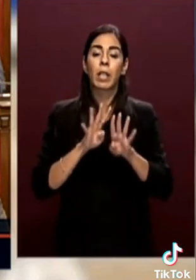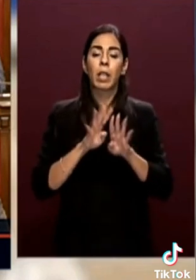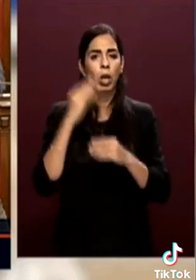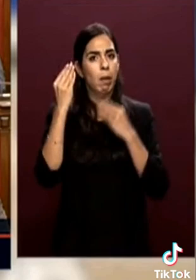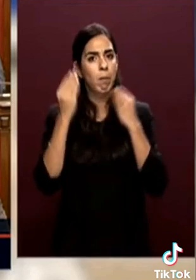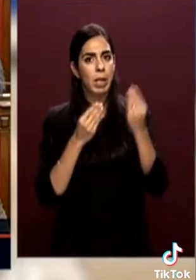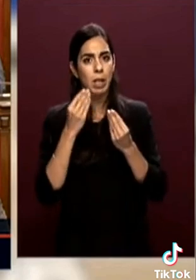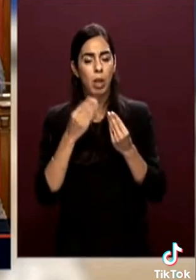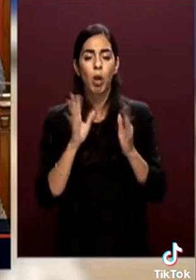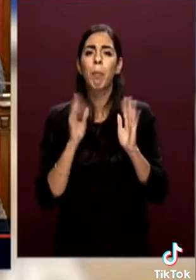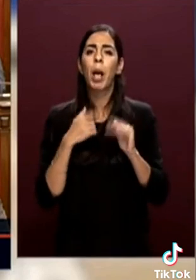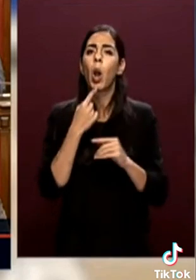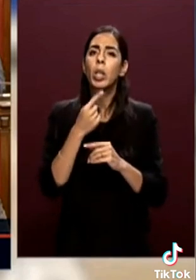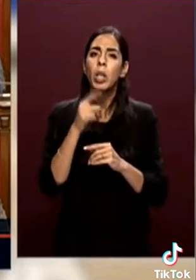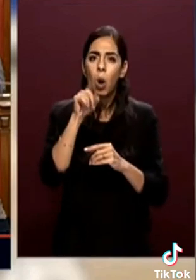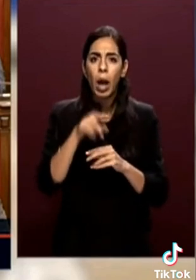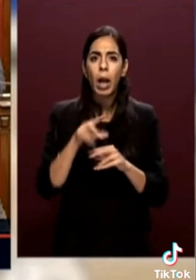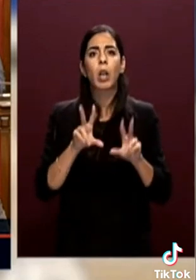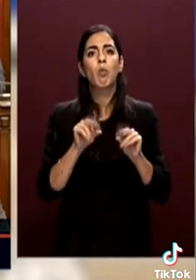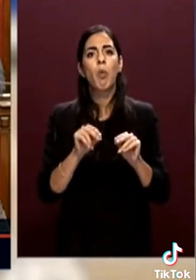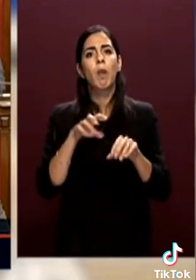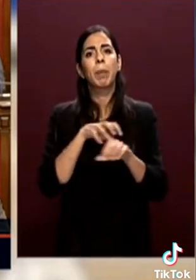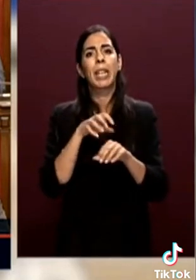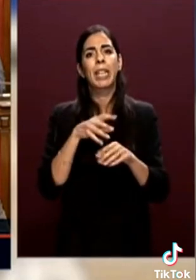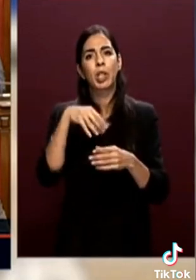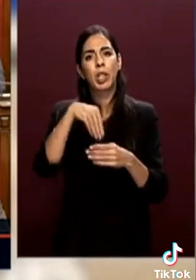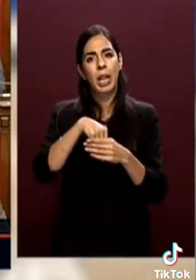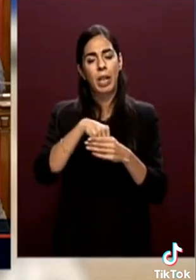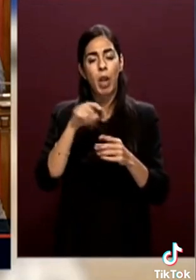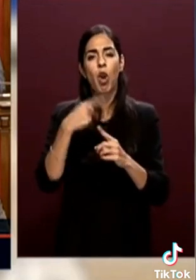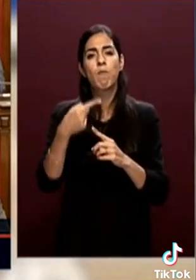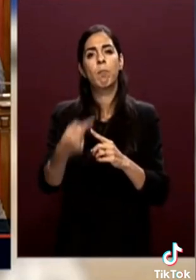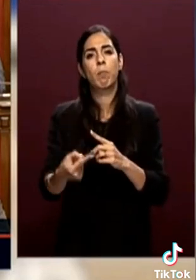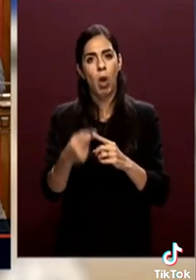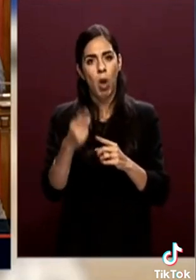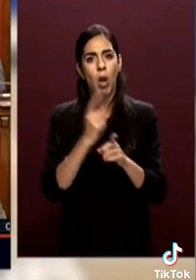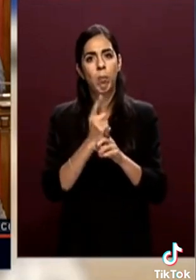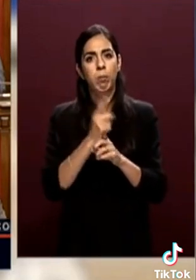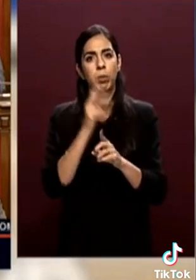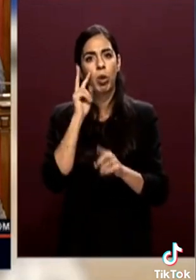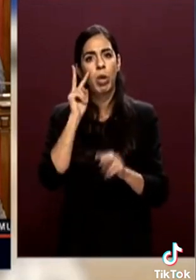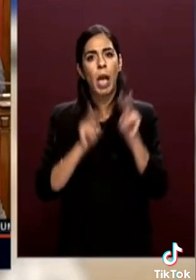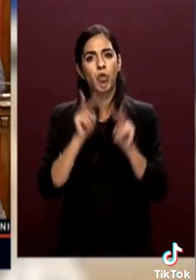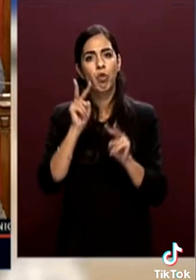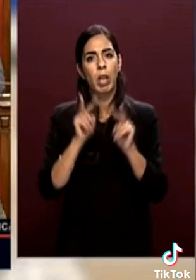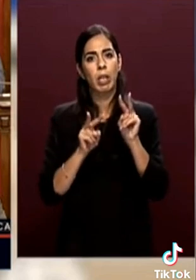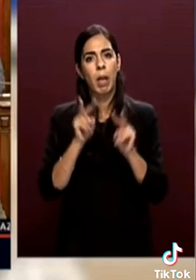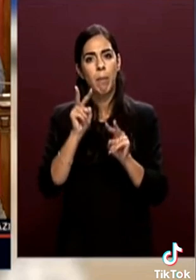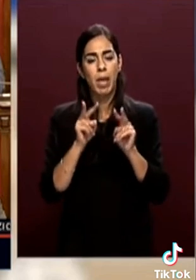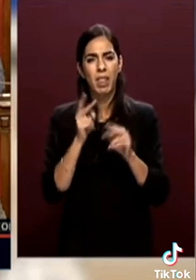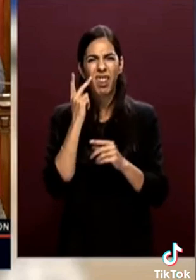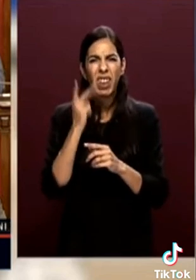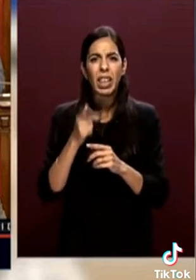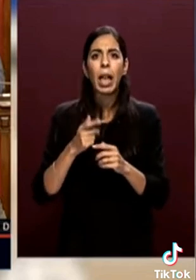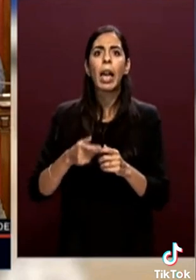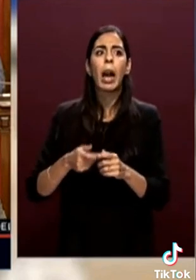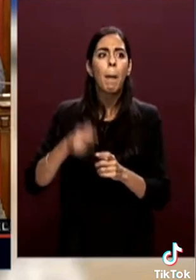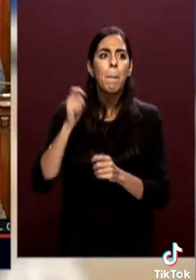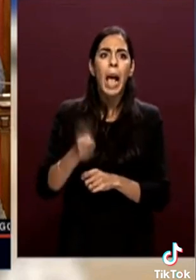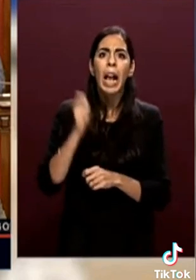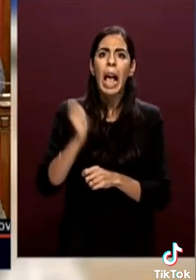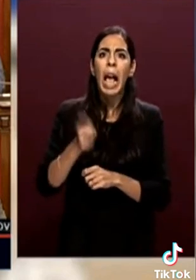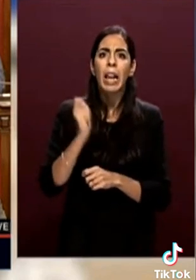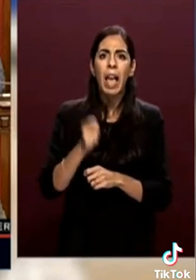neo ministro dell'Interno, poi ci saranno fatti accertamenti, vedere manganelli, vedere cariche contro studenti che dalle